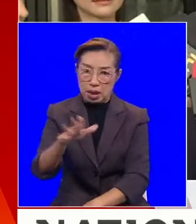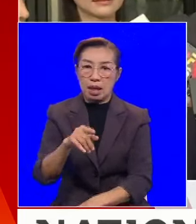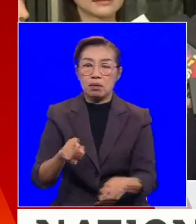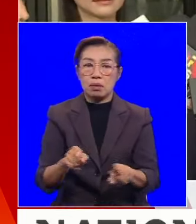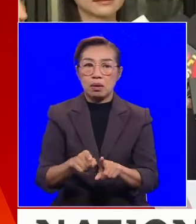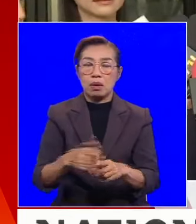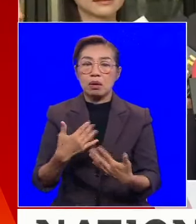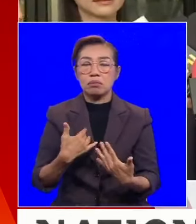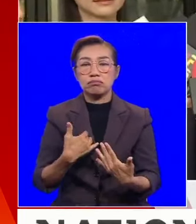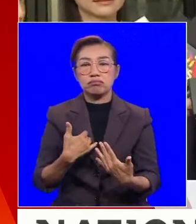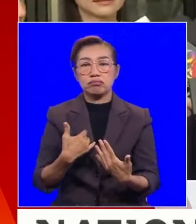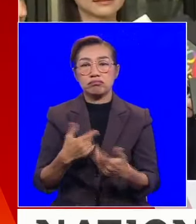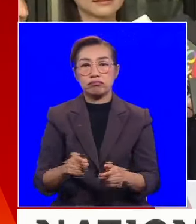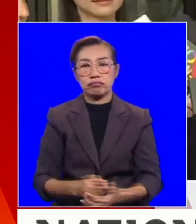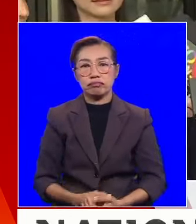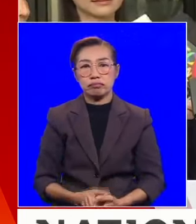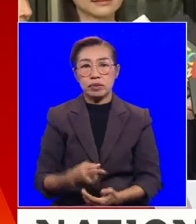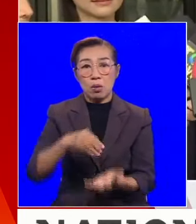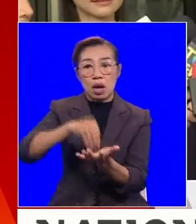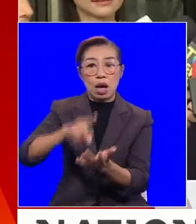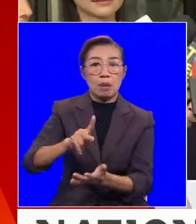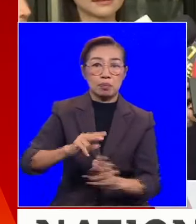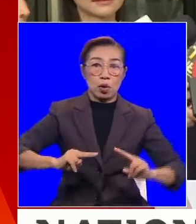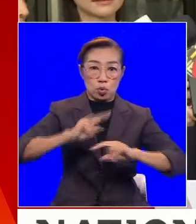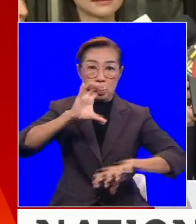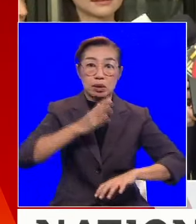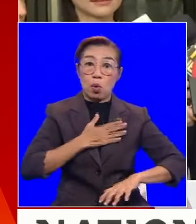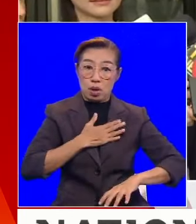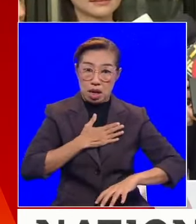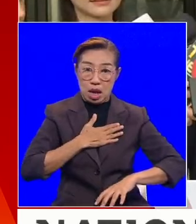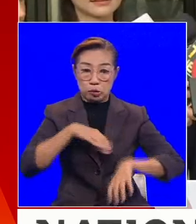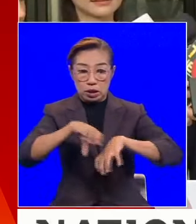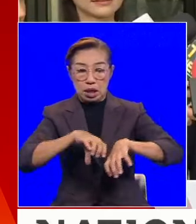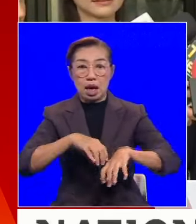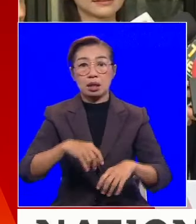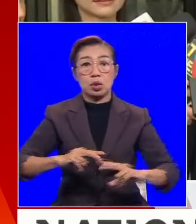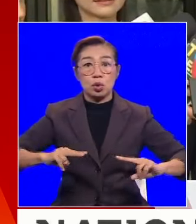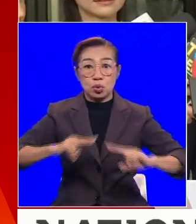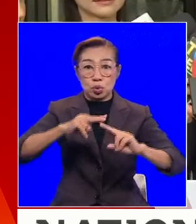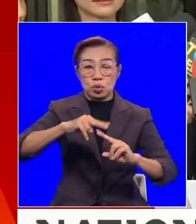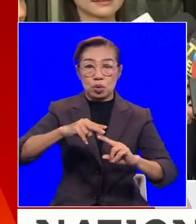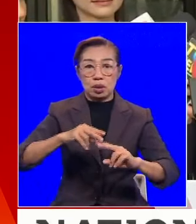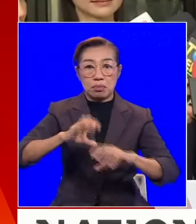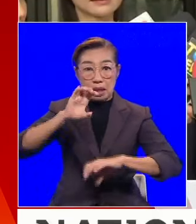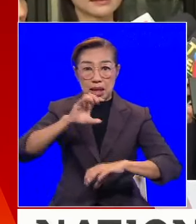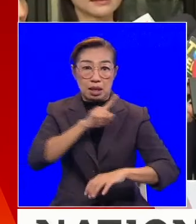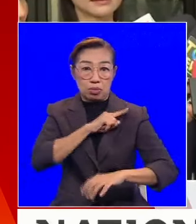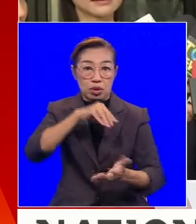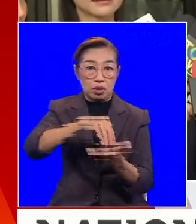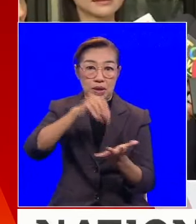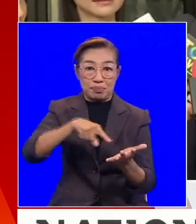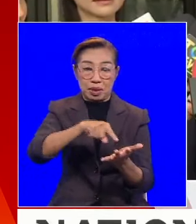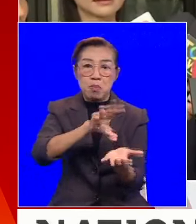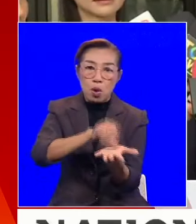แต่ในส่วนของแอปที่กระทรวงมหาดไทยบริหารจัดการอยู่เนี่ยในเรื่องของ coverage อะไรต่างๆเร